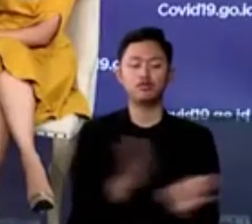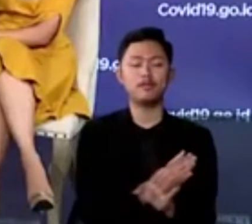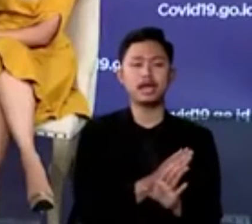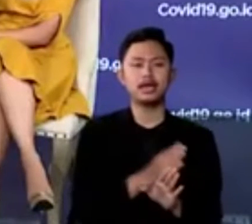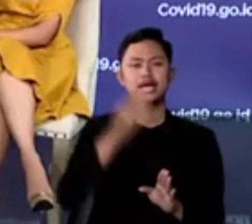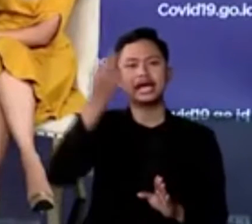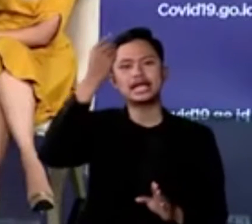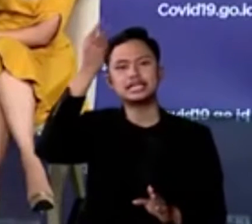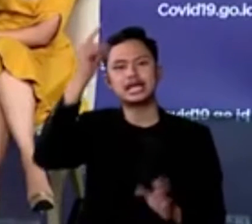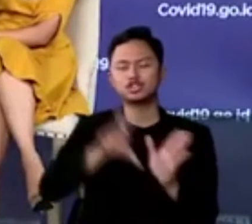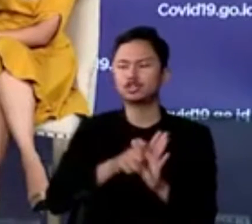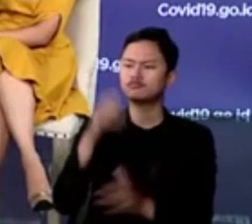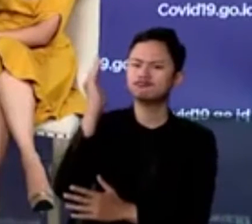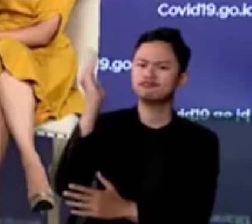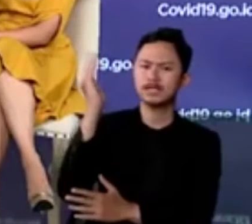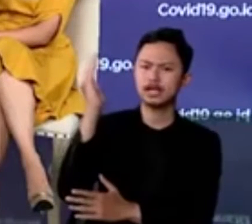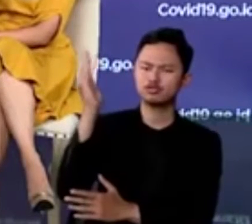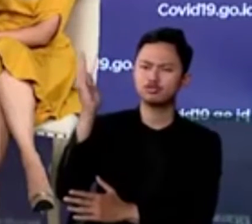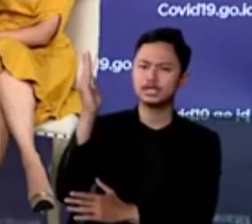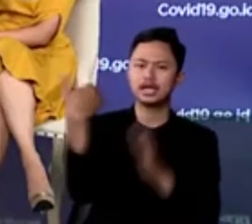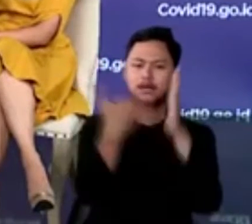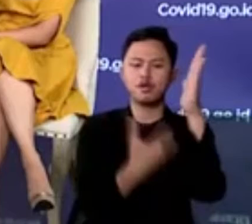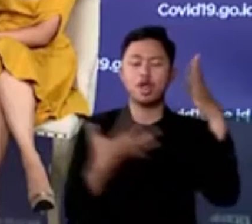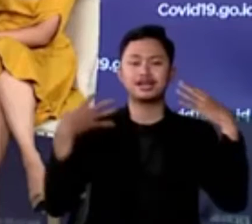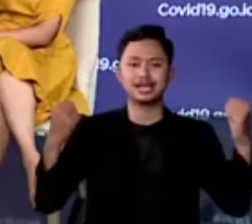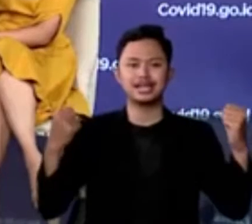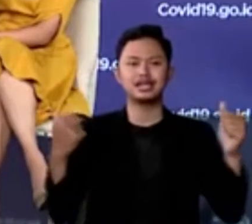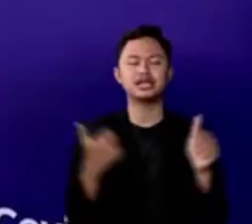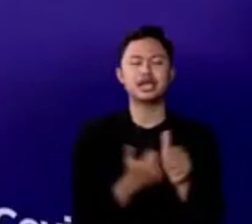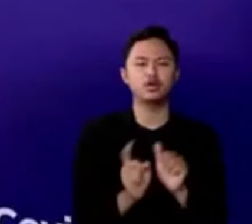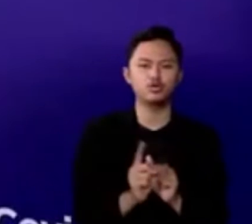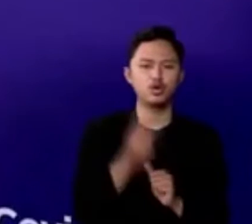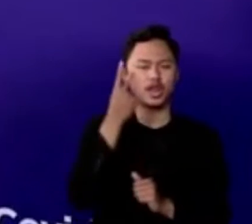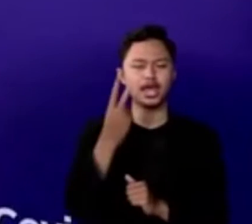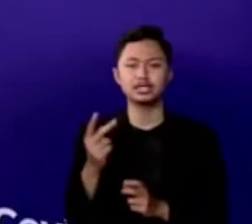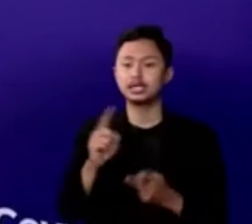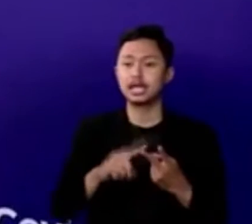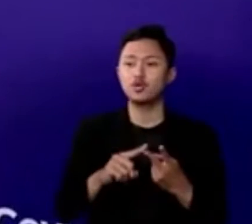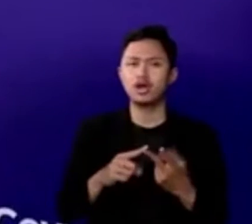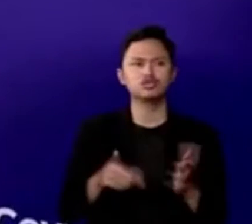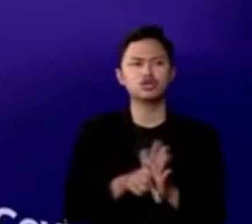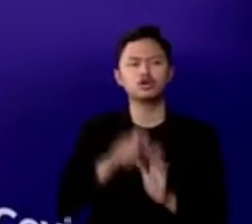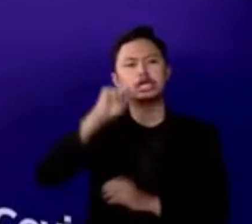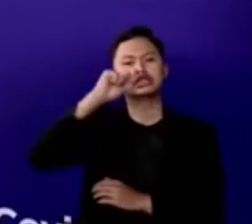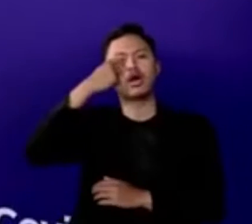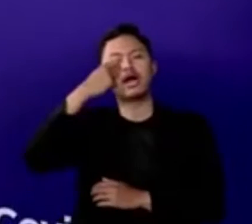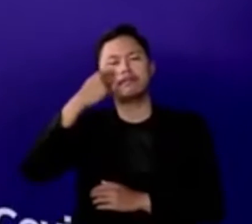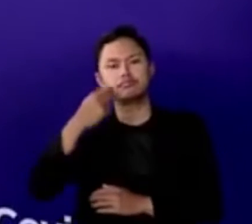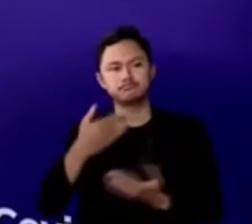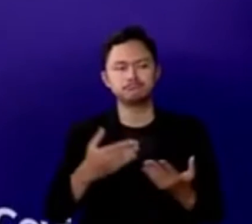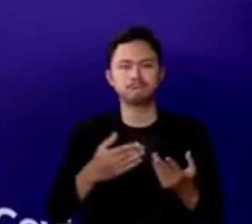misalnya narasumbernya semua ikuti proto kesehatan untuk melangkah lebih baik Misalnya paling tidak antigen